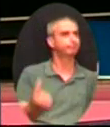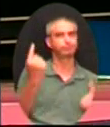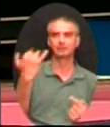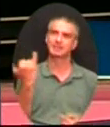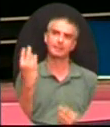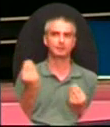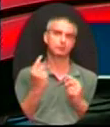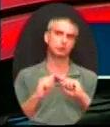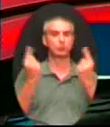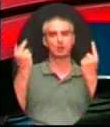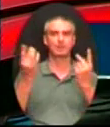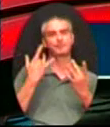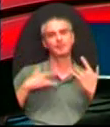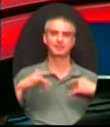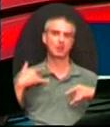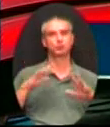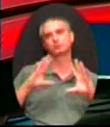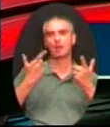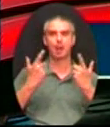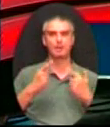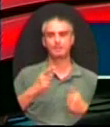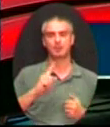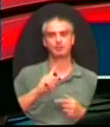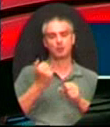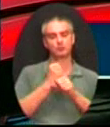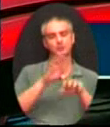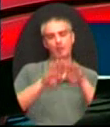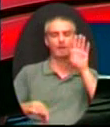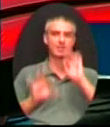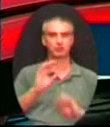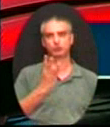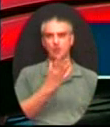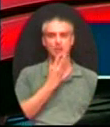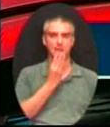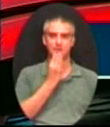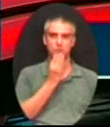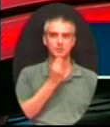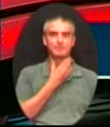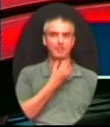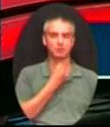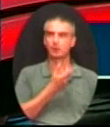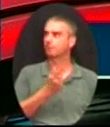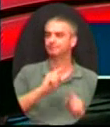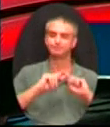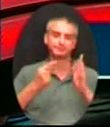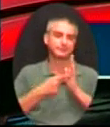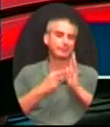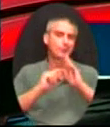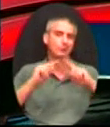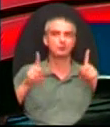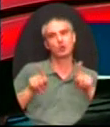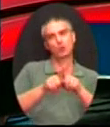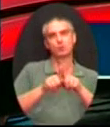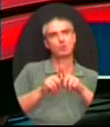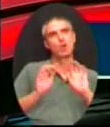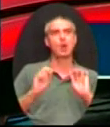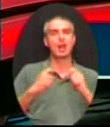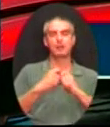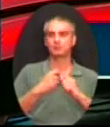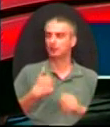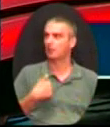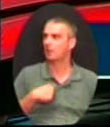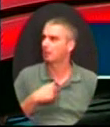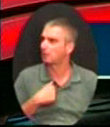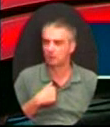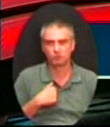פעם הזמן. יש איזשהו תירוץ למה נכון. מפלים את יוצאי אתיופיה מכל מיני סיבות כאילו ענייניות.